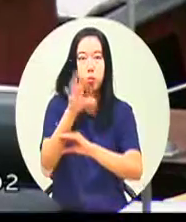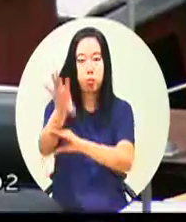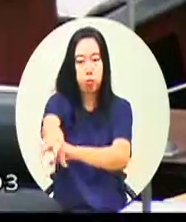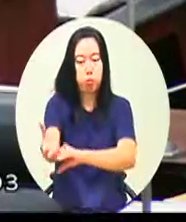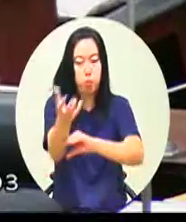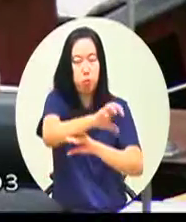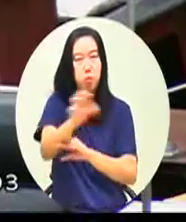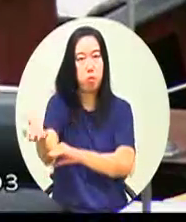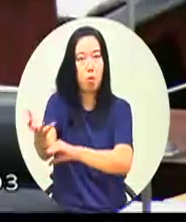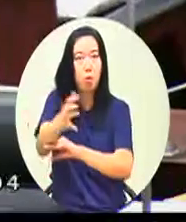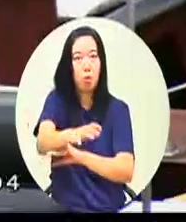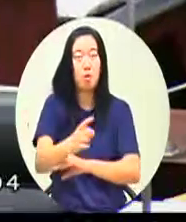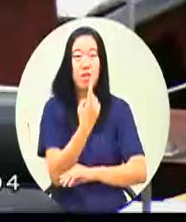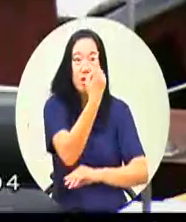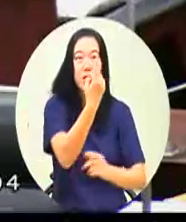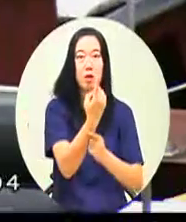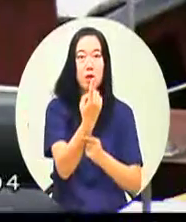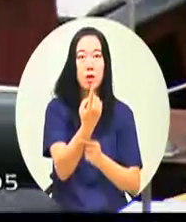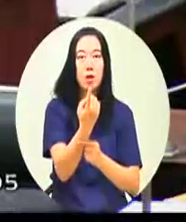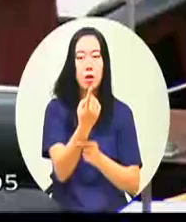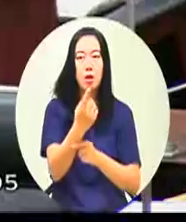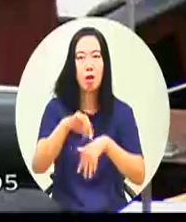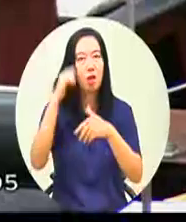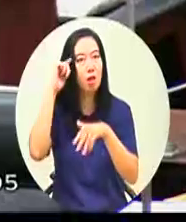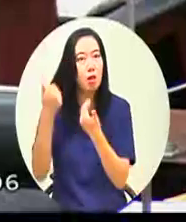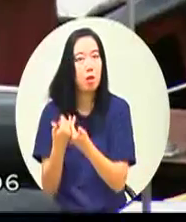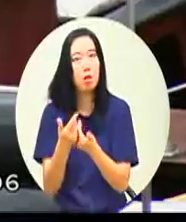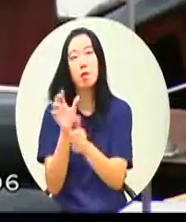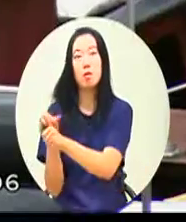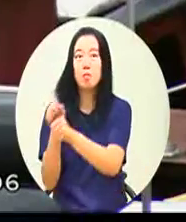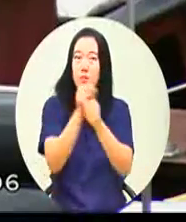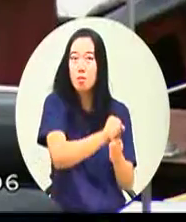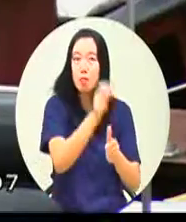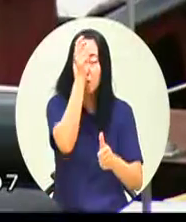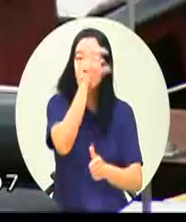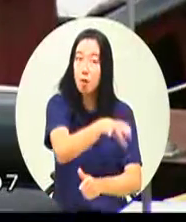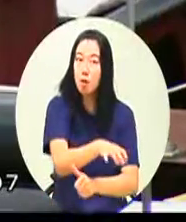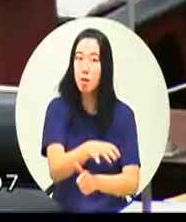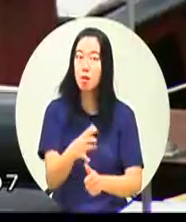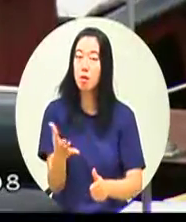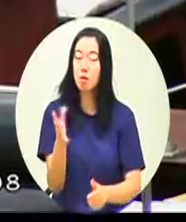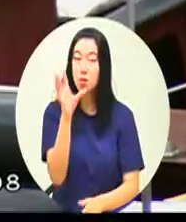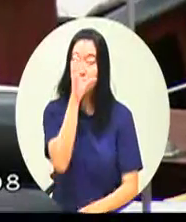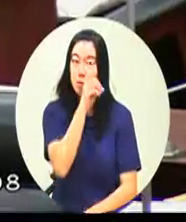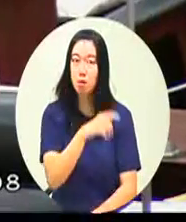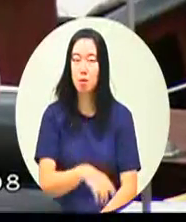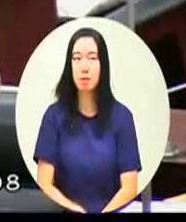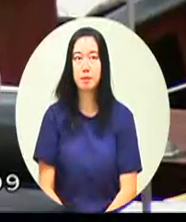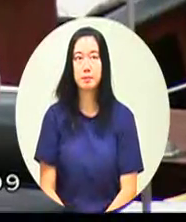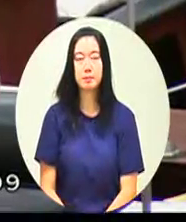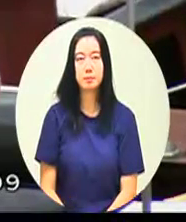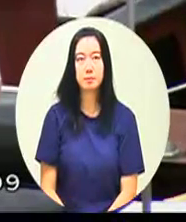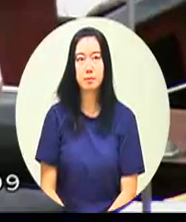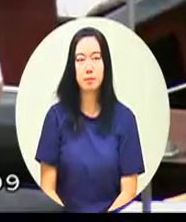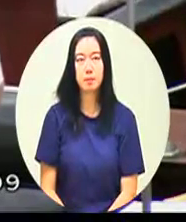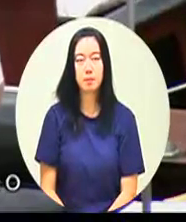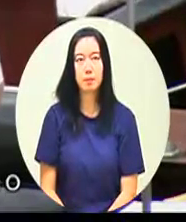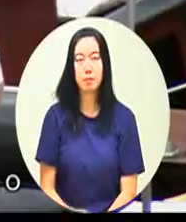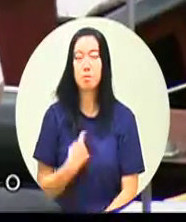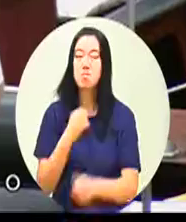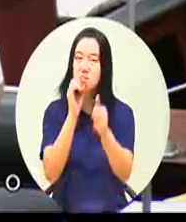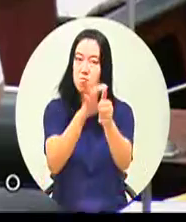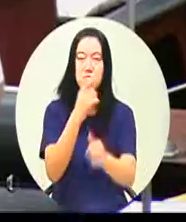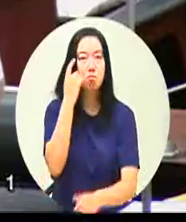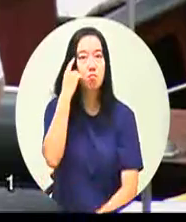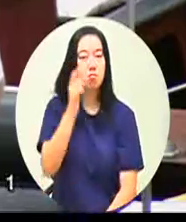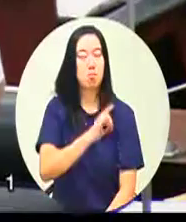到偌大呢？所以这个物件，我感觉吼，因地核专局局长也要出来协调。我是讲感觉，安